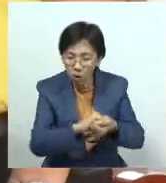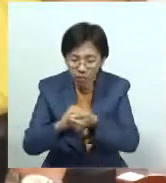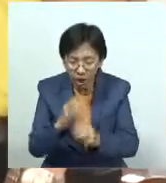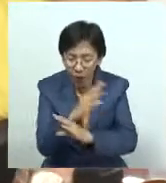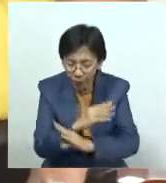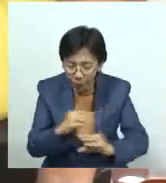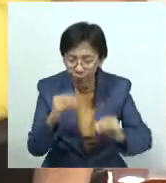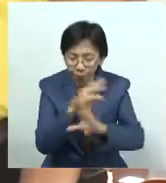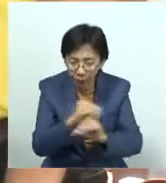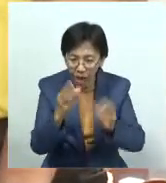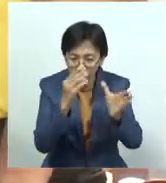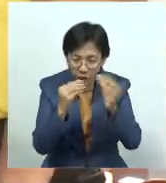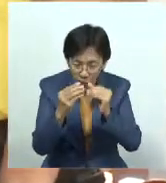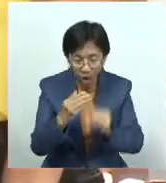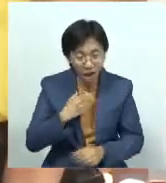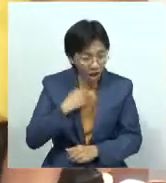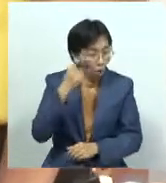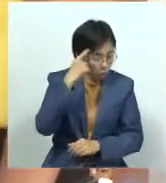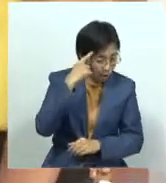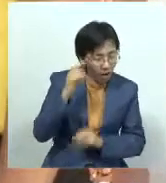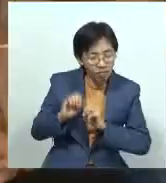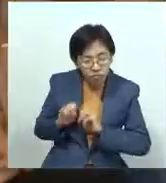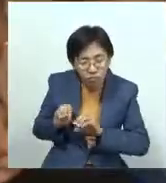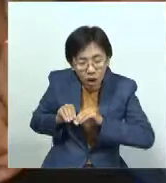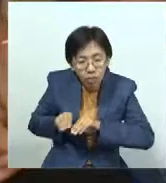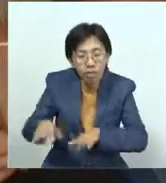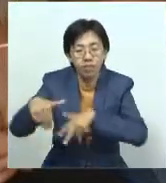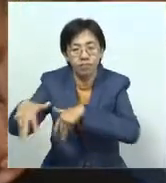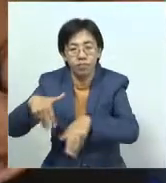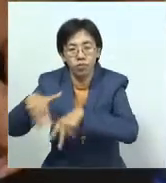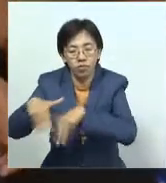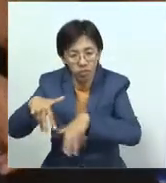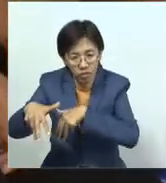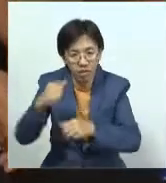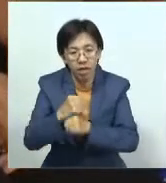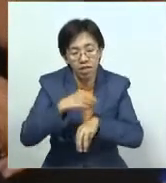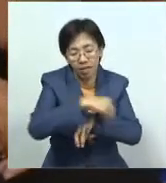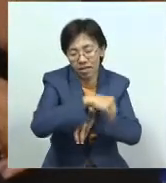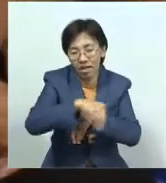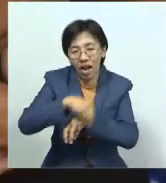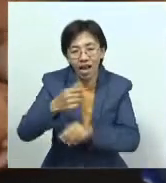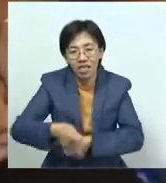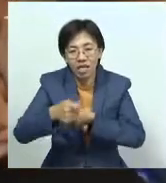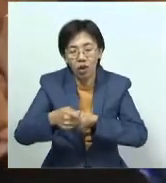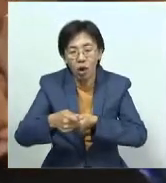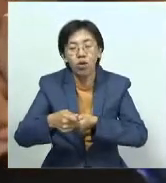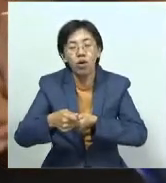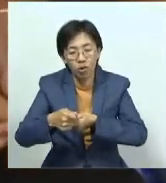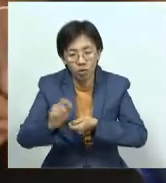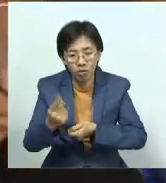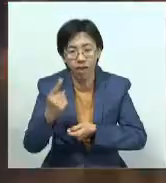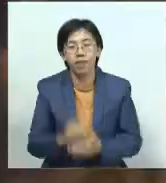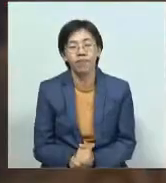ครับเราเองก็ต้องมีส่วนในการเอาความรู้มาให้ชุมชนก็เห็นความสำเร็จในเรื่องของเครือข่ายยังสมาร์ทฟาร์มเมอร์เห็นความสำเร็จในเรื่องของวิสาหกิจชุม